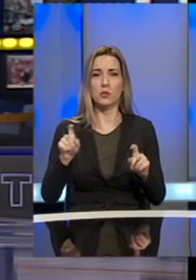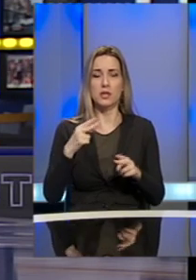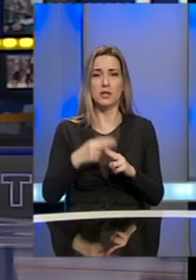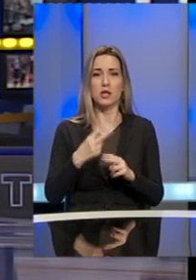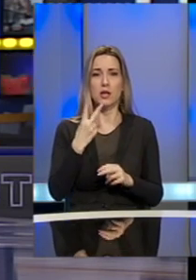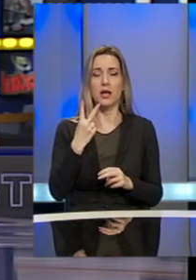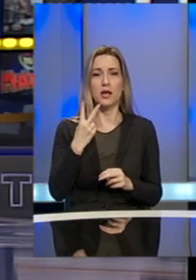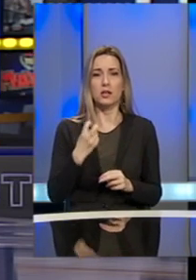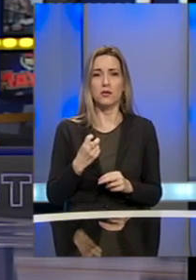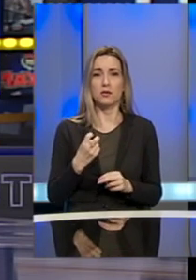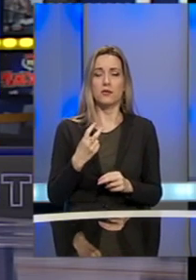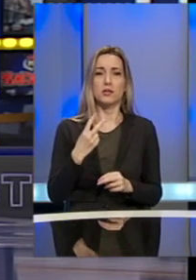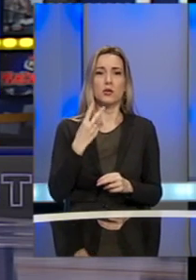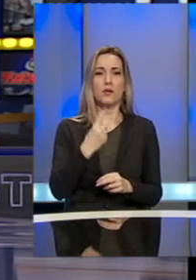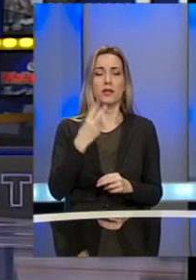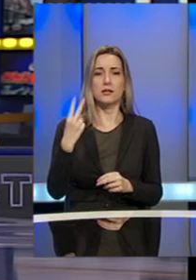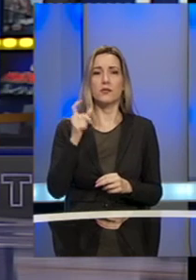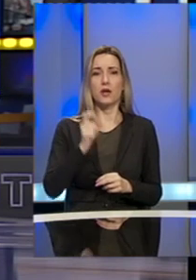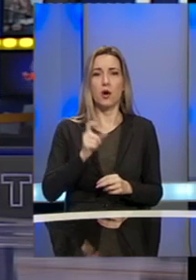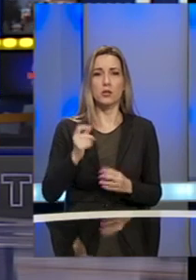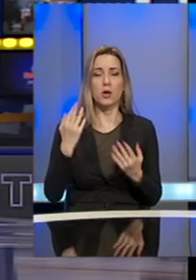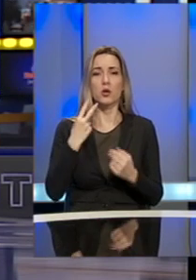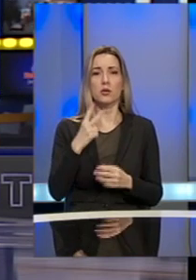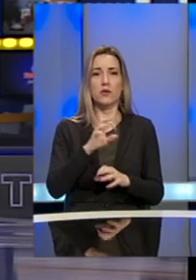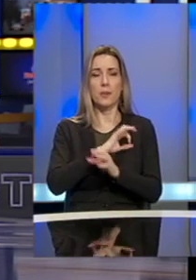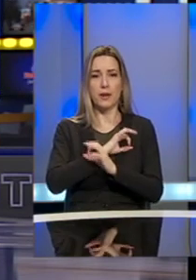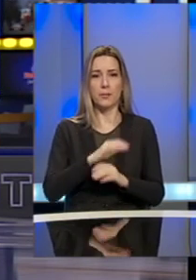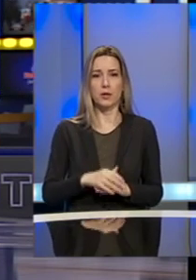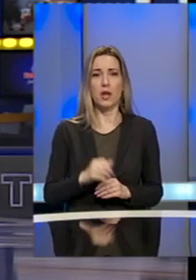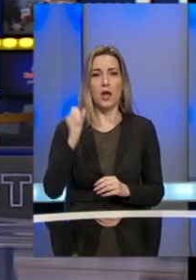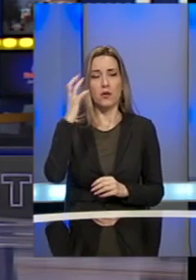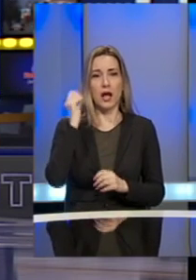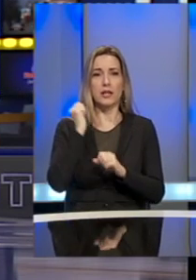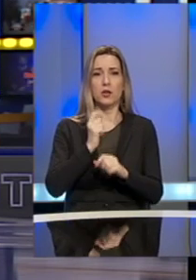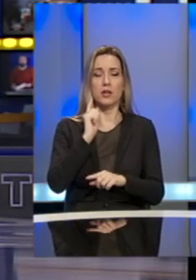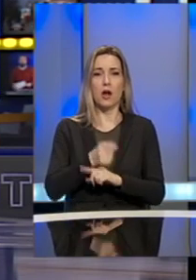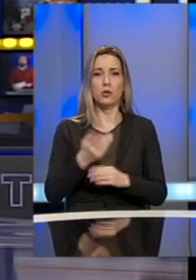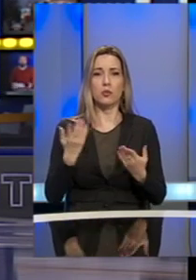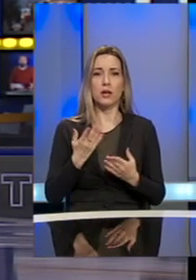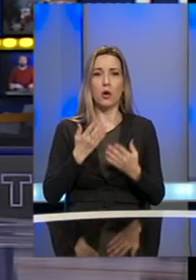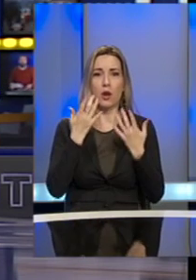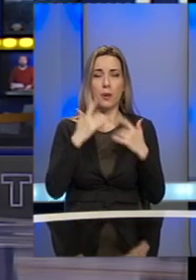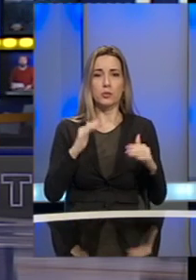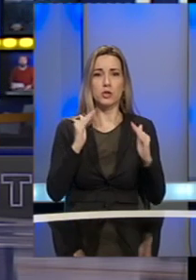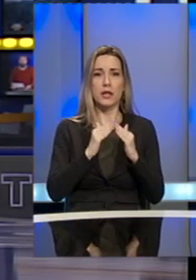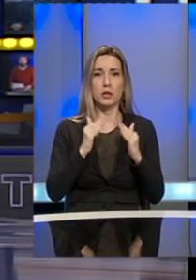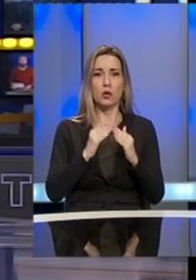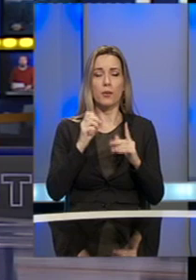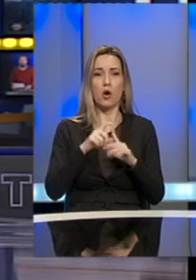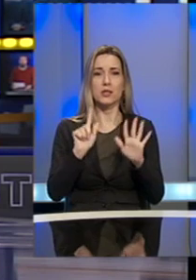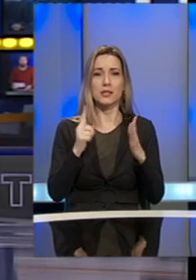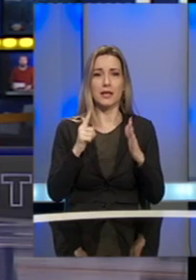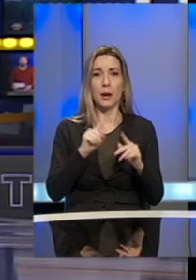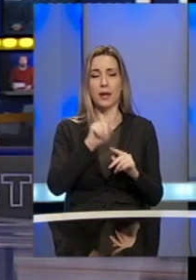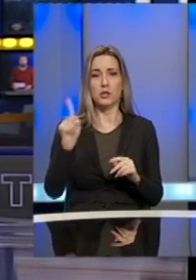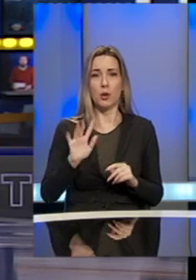zaražene 222 osobe, dok su dvije preminule. Vlada je donijela odluku kako je napuštanje domova od 17